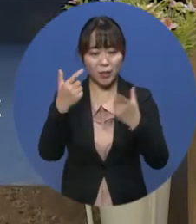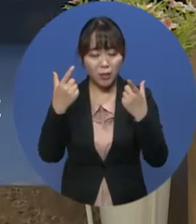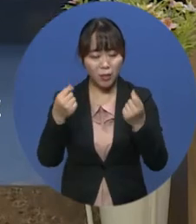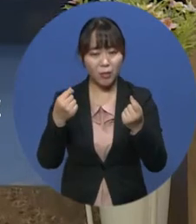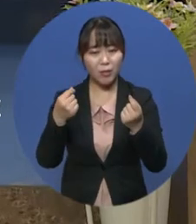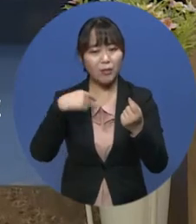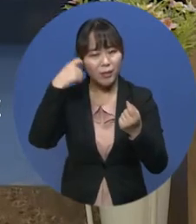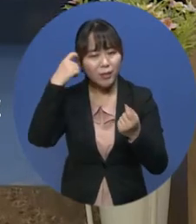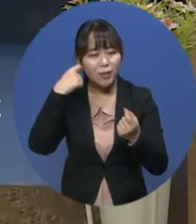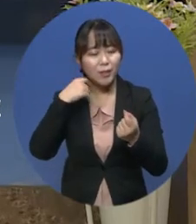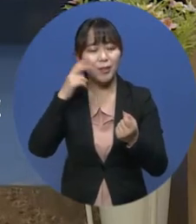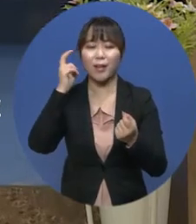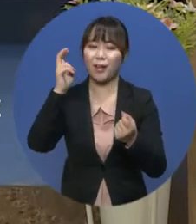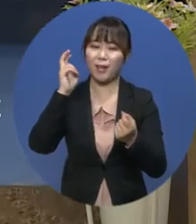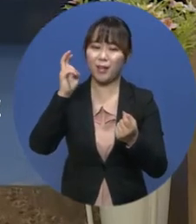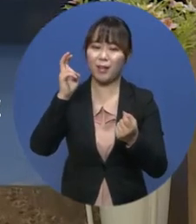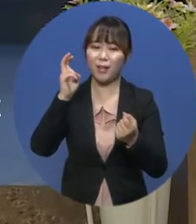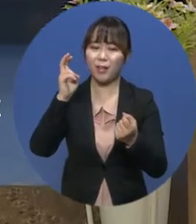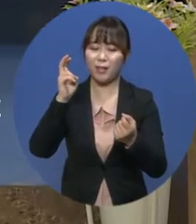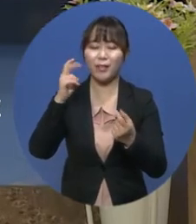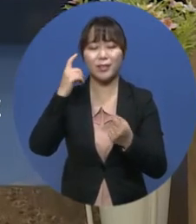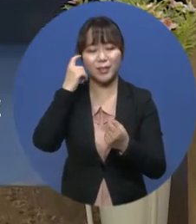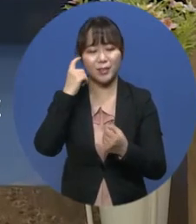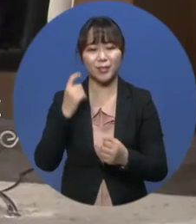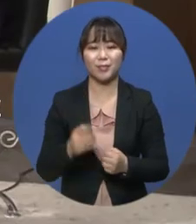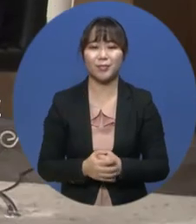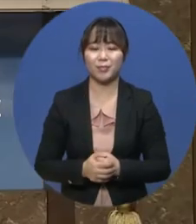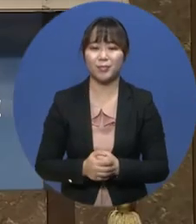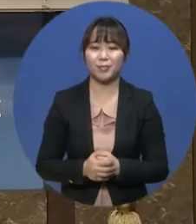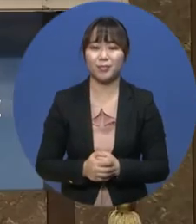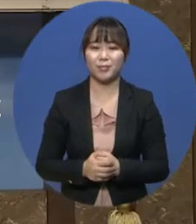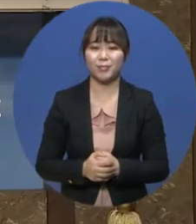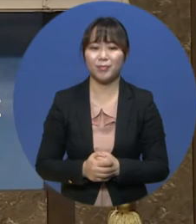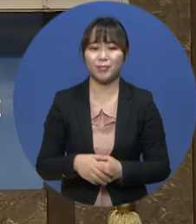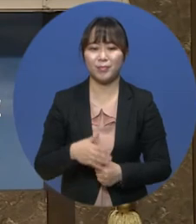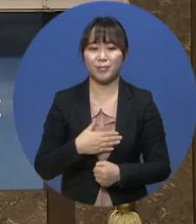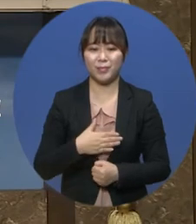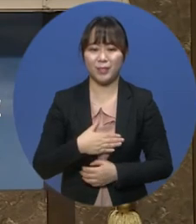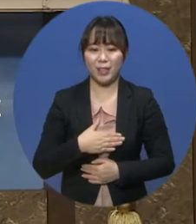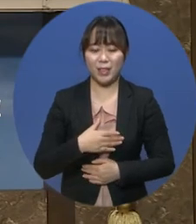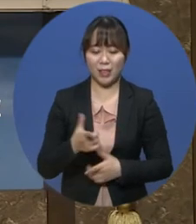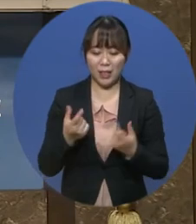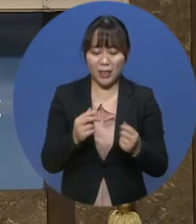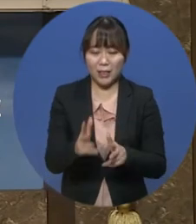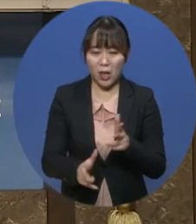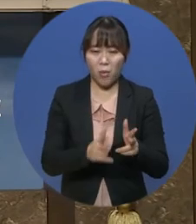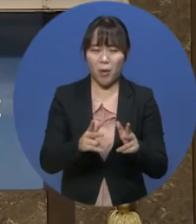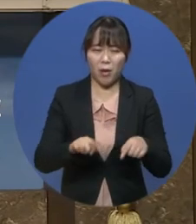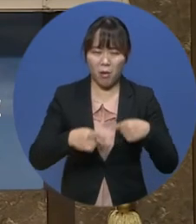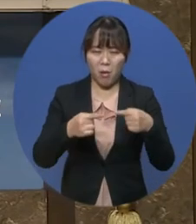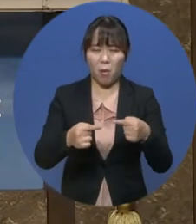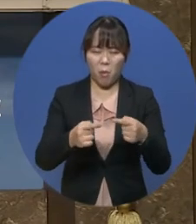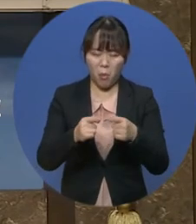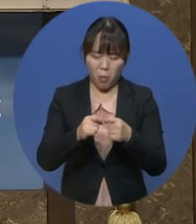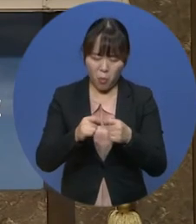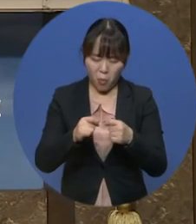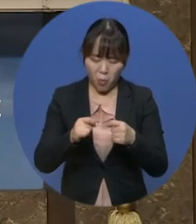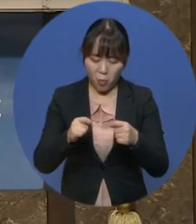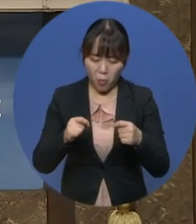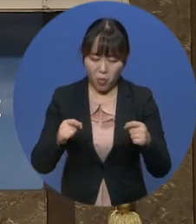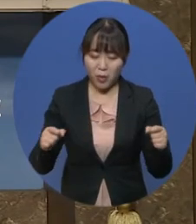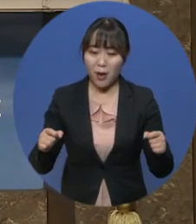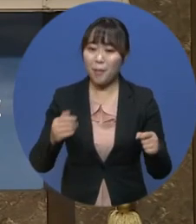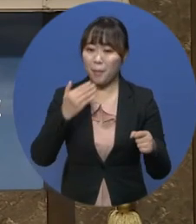부분을 느끼 셔츠 2 않을까 자신의 안에 제가 생각해도 이 이 사업의 이렇게 오랫동안 몸